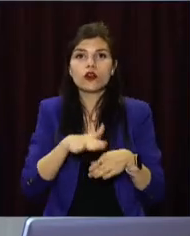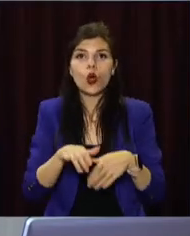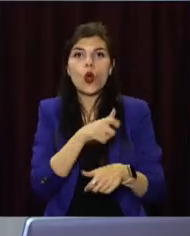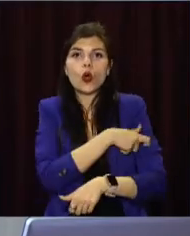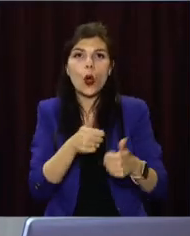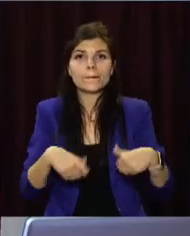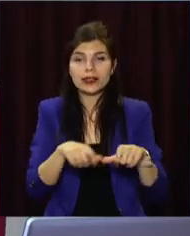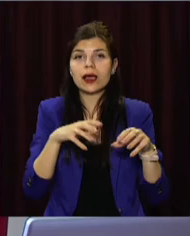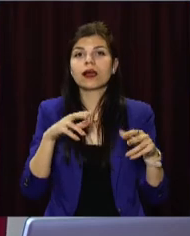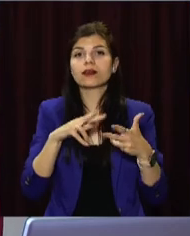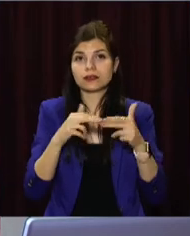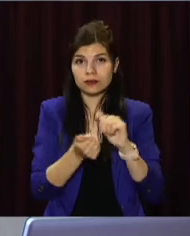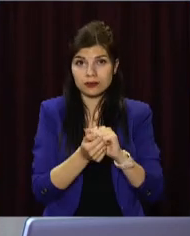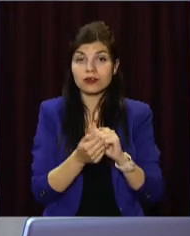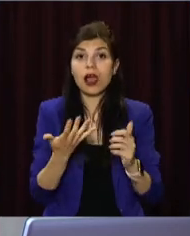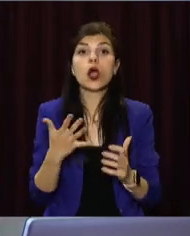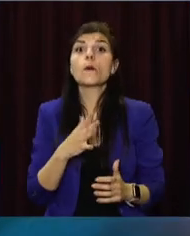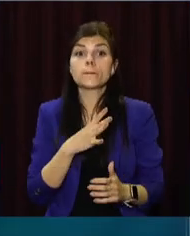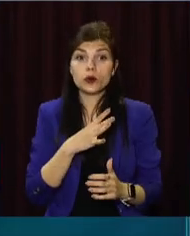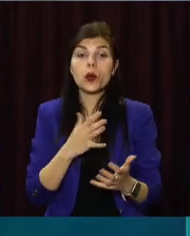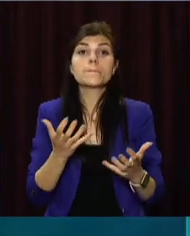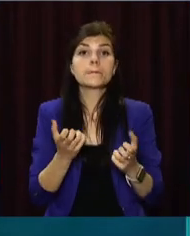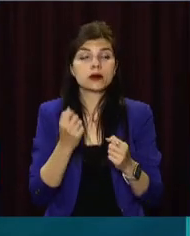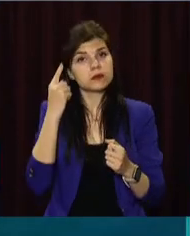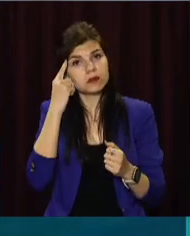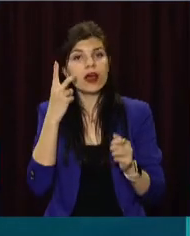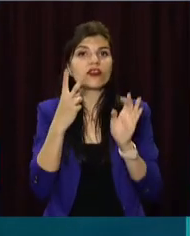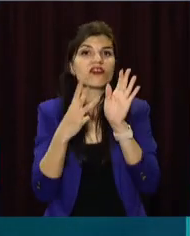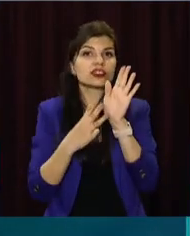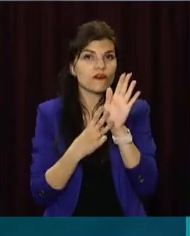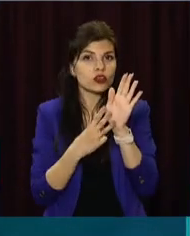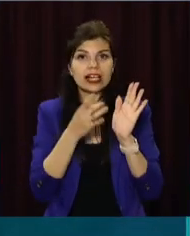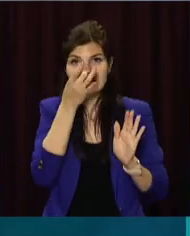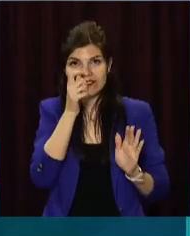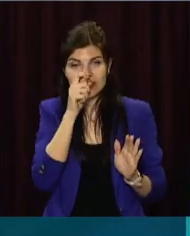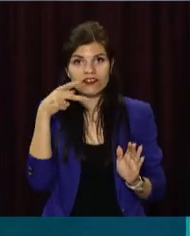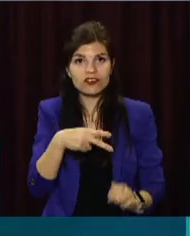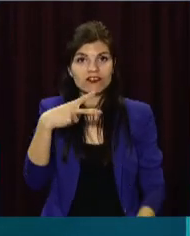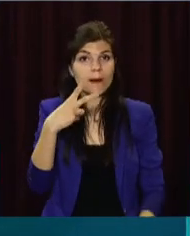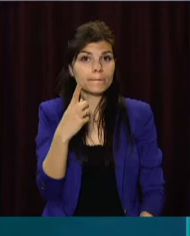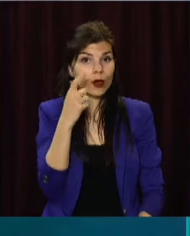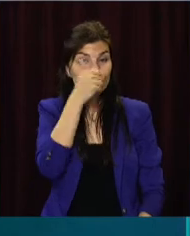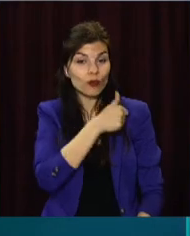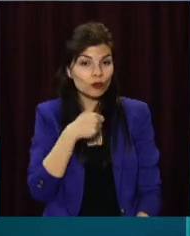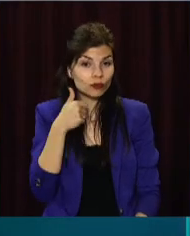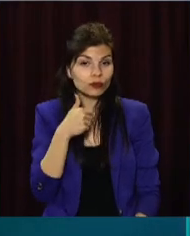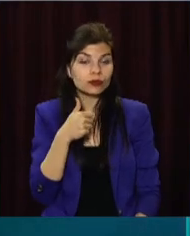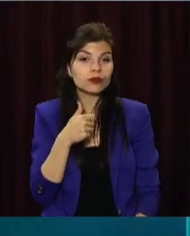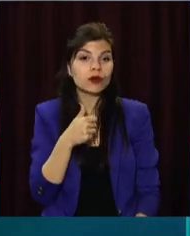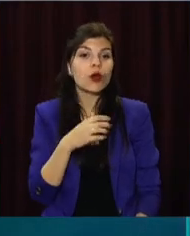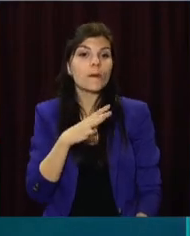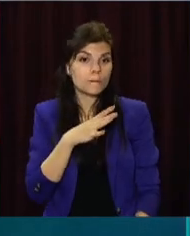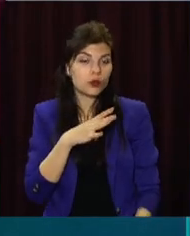комітету Кам'янської міської ради, яке було прийнято 28 квітня 2021 року,